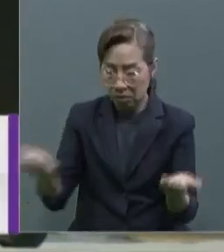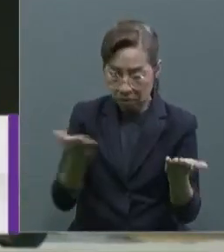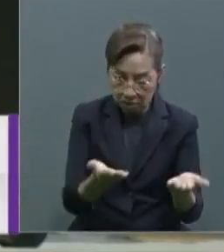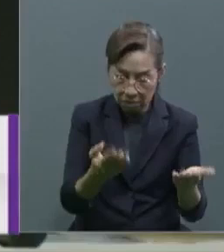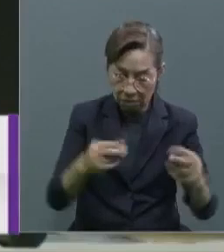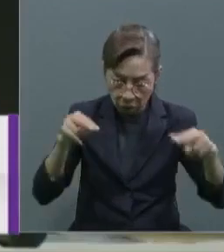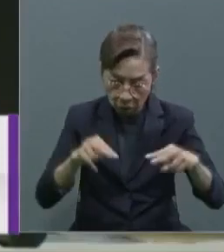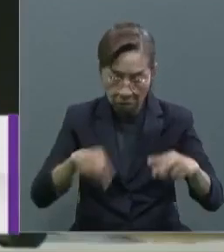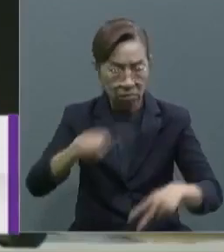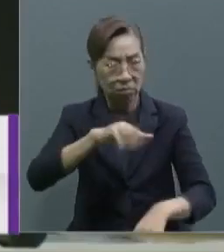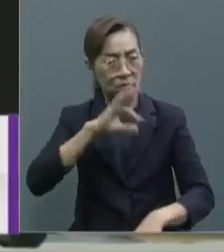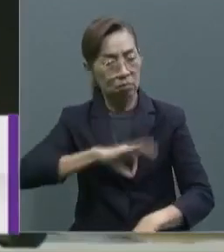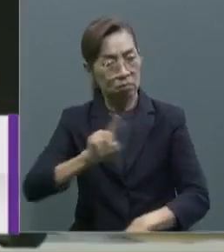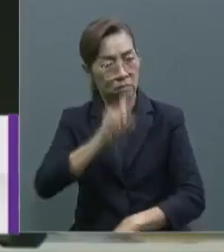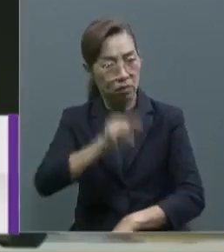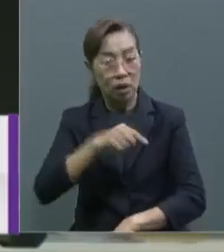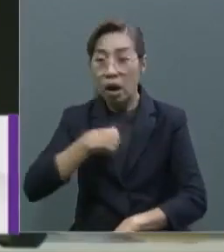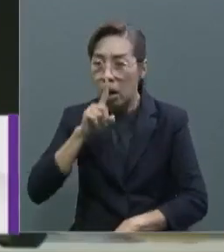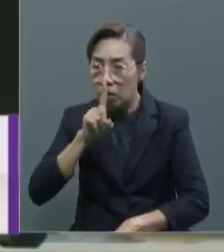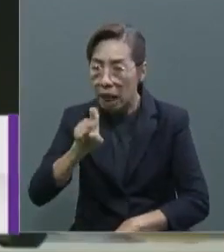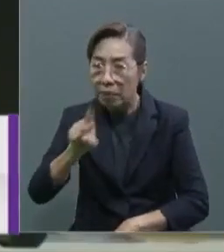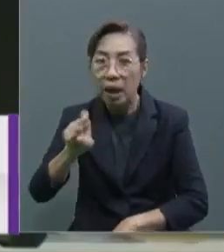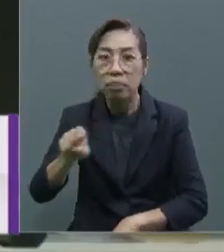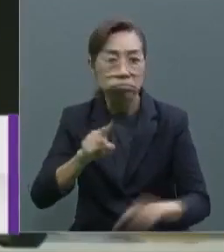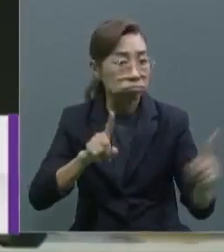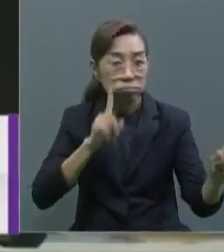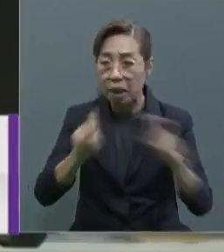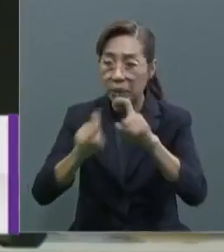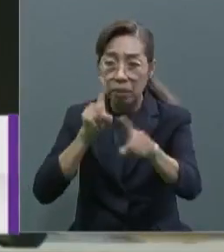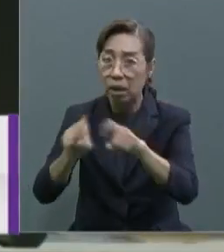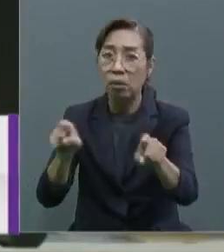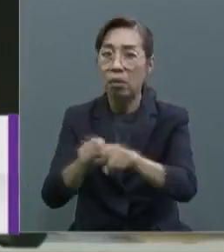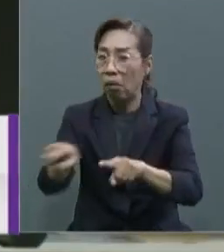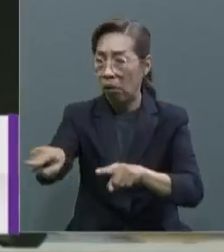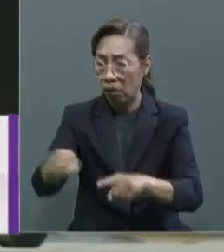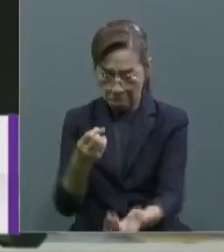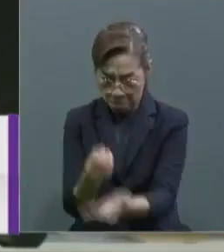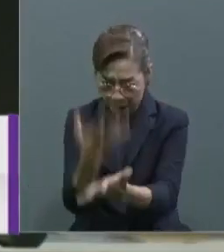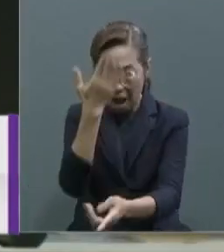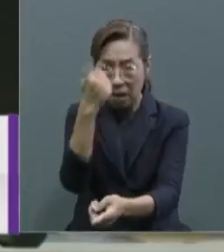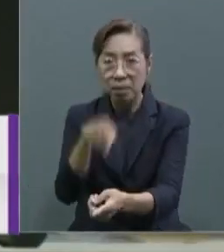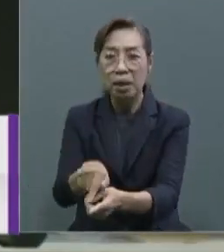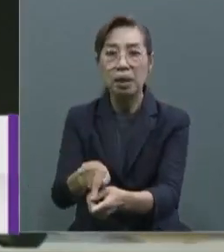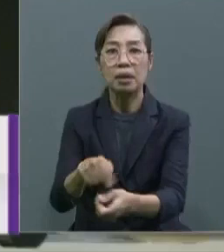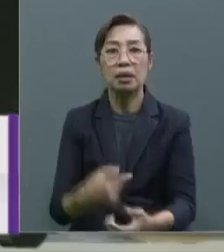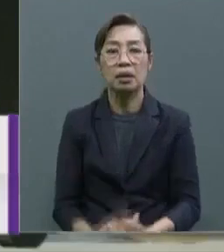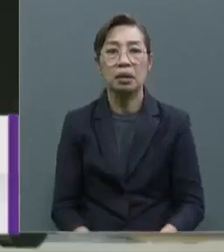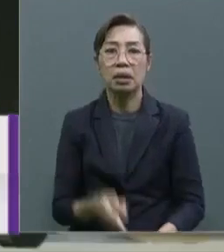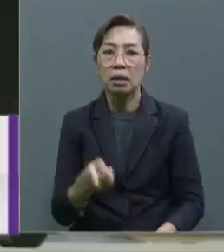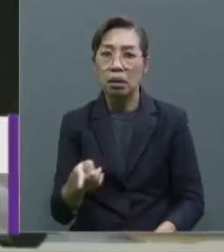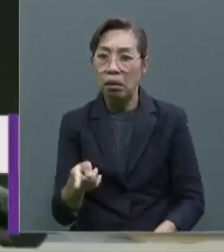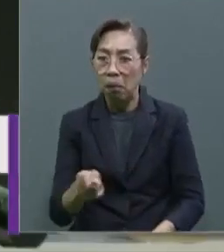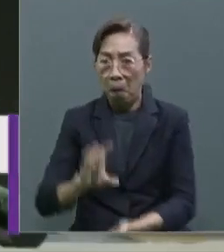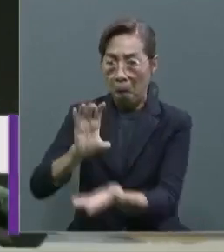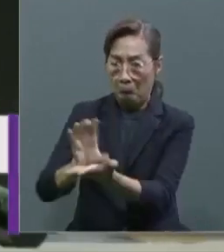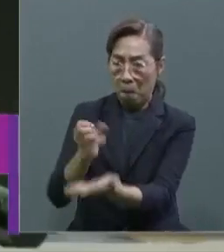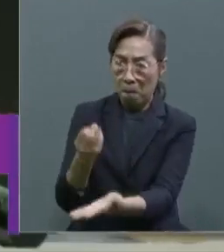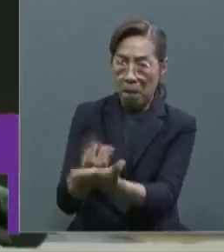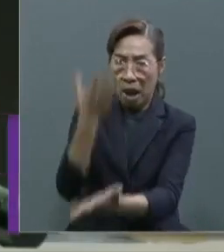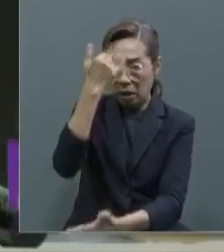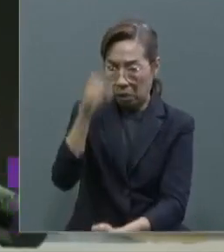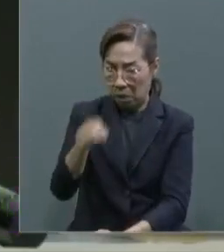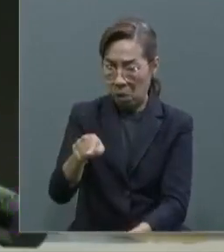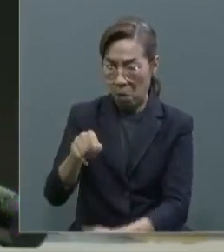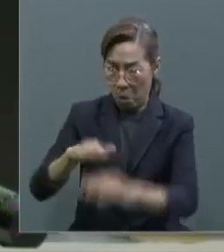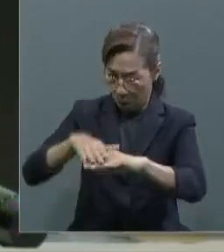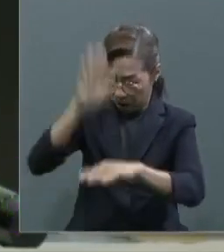ครับทุกคนซักถามเรื่องนี้หมดว่าทำไมราคาแพงว่าทำไมตั้งงบประมาณราคาสูงเกิน